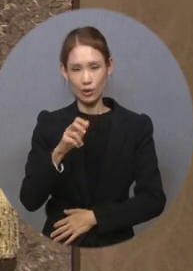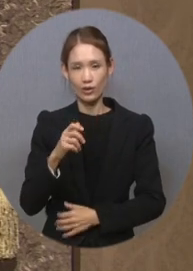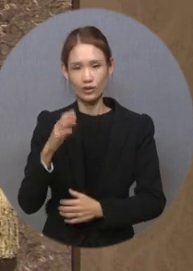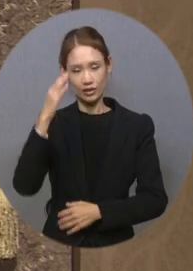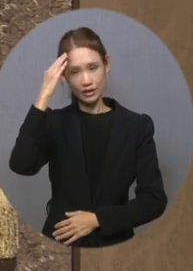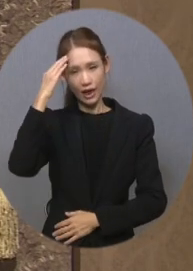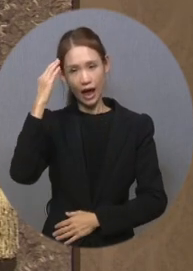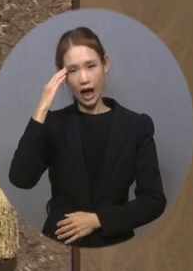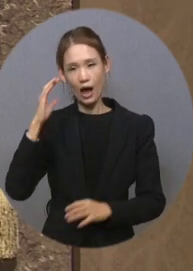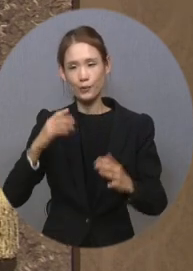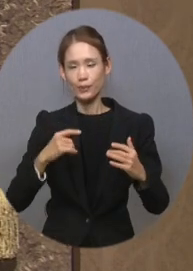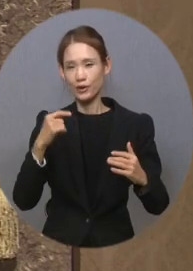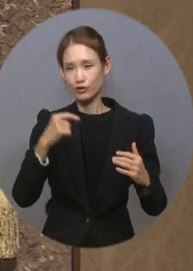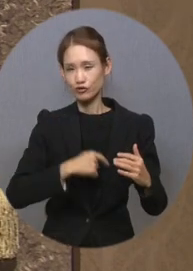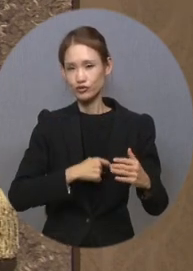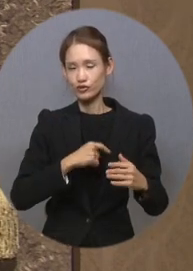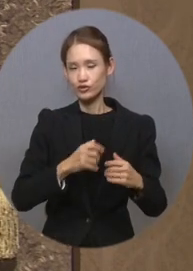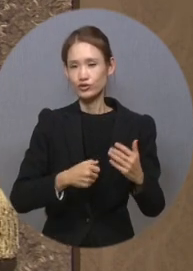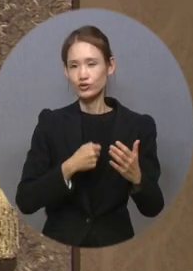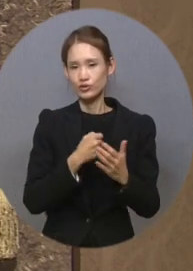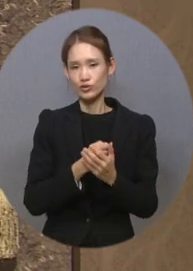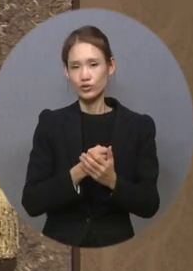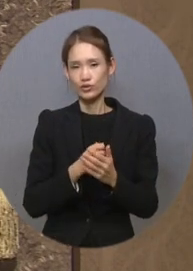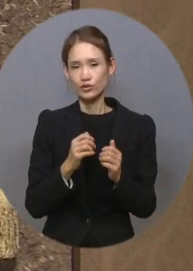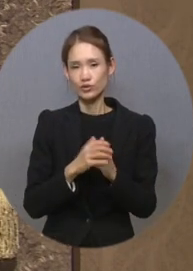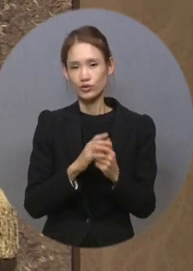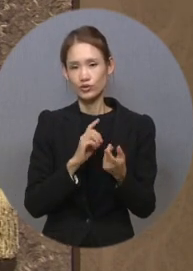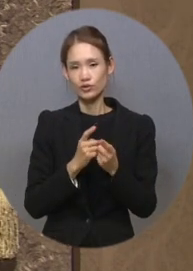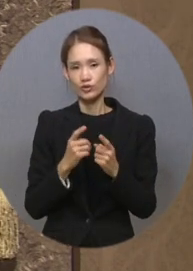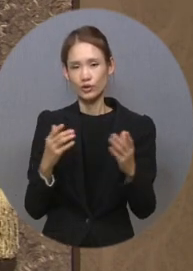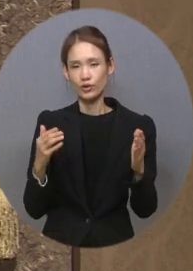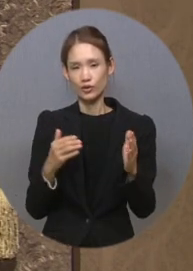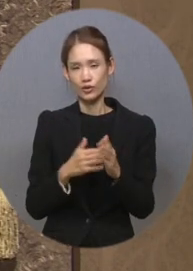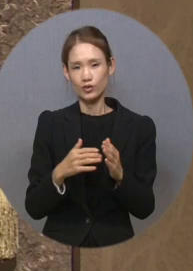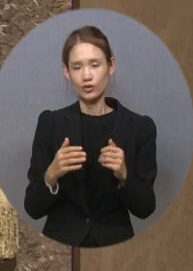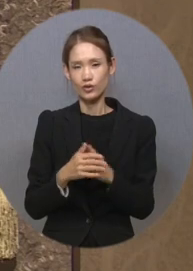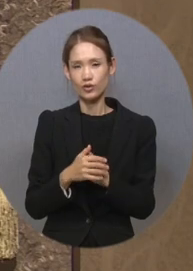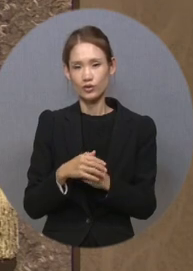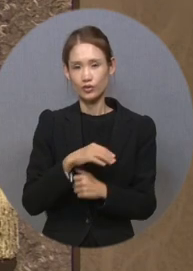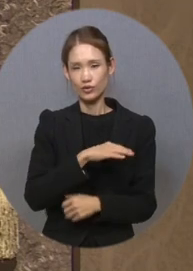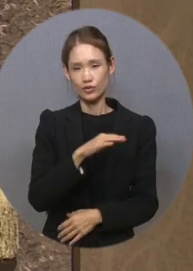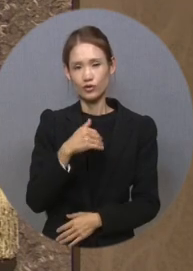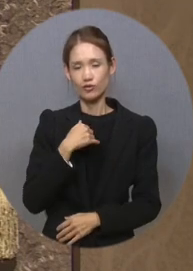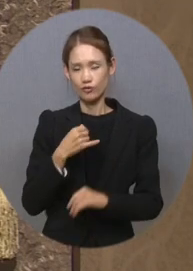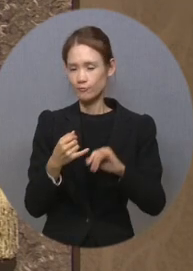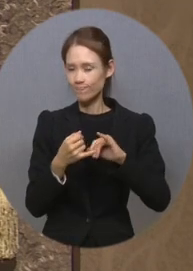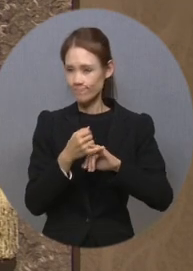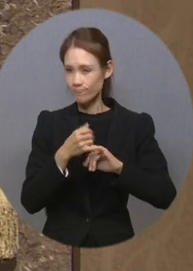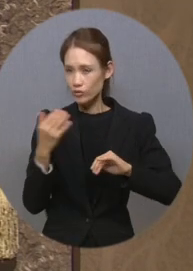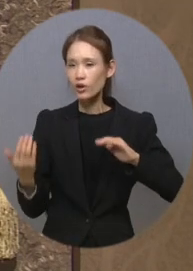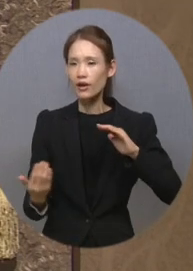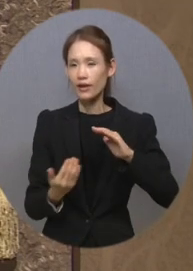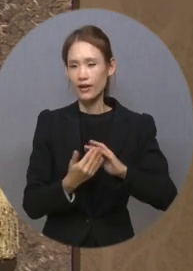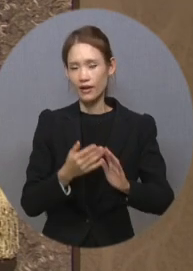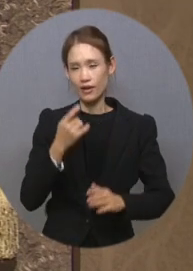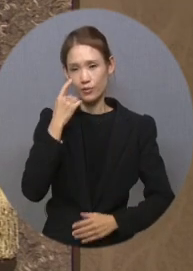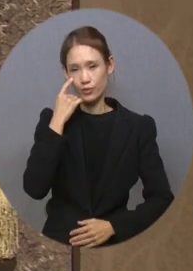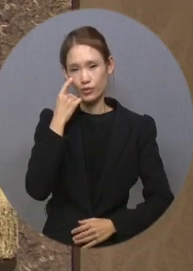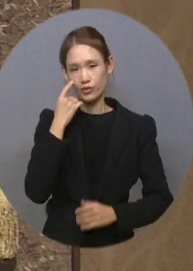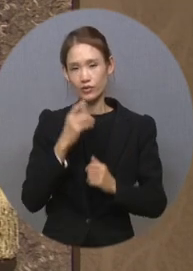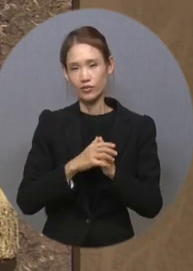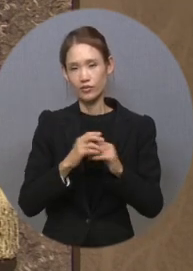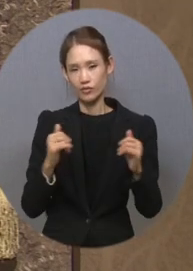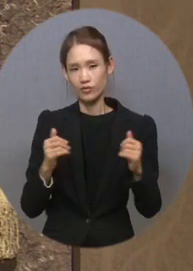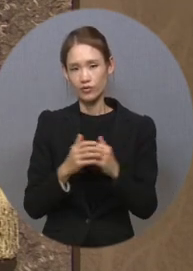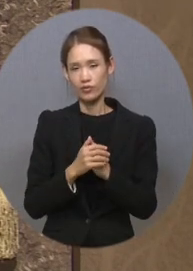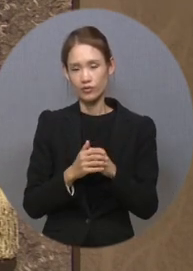그러면 대한민국으로 하도록 하자 이렇게 이제 지금 서로 됐나 봐요. 네. 하여튼 그런 것도 우리가 꼭 이제 달성을 해내자. 시민들은